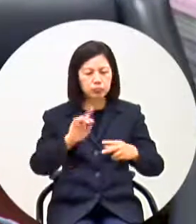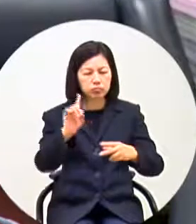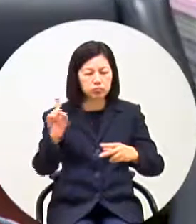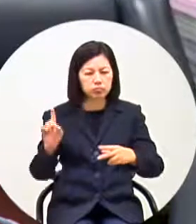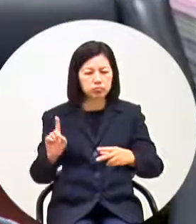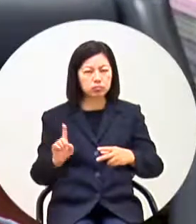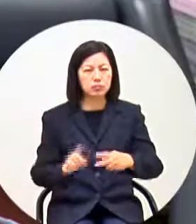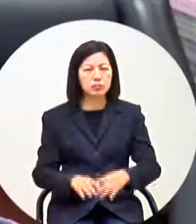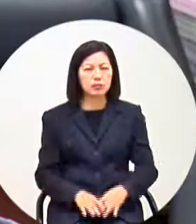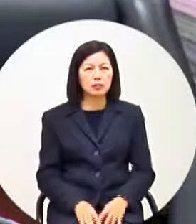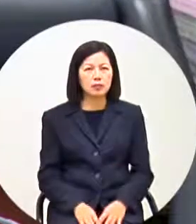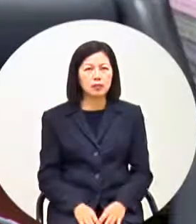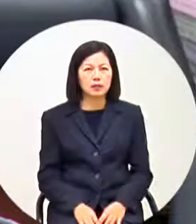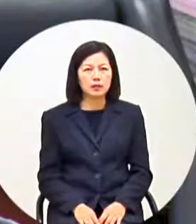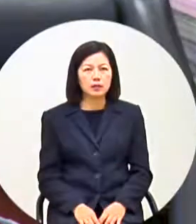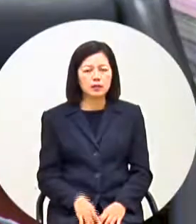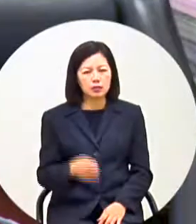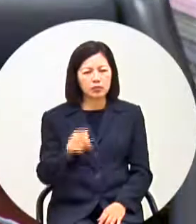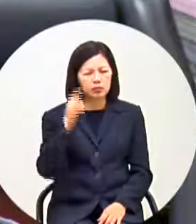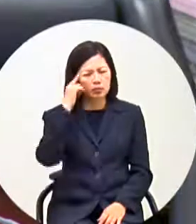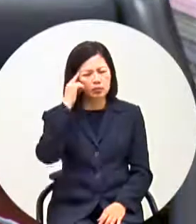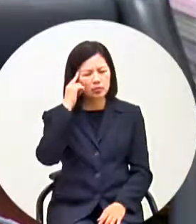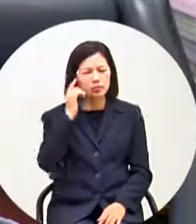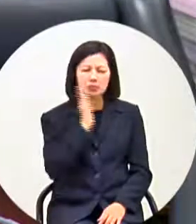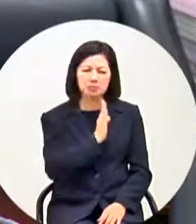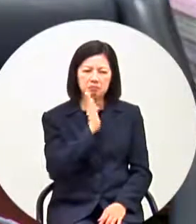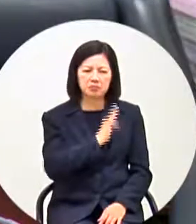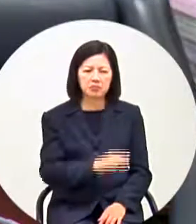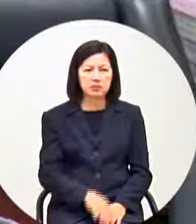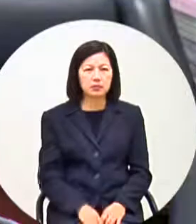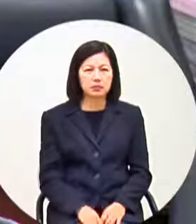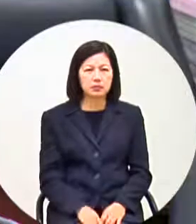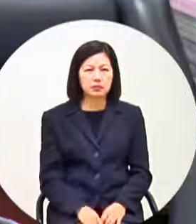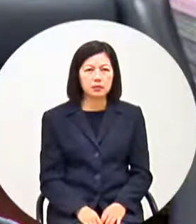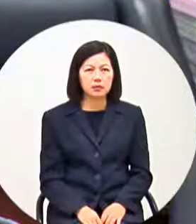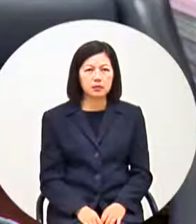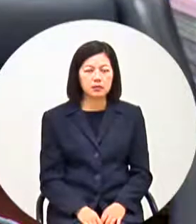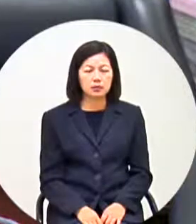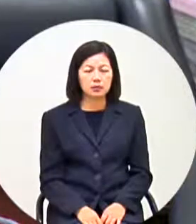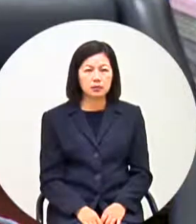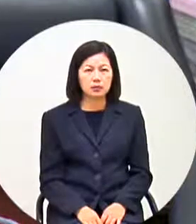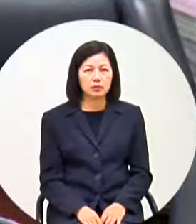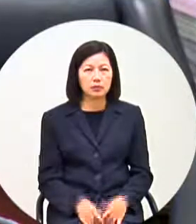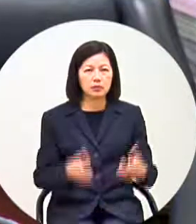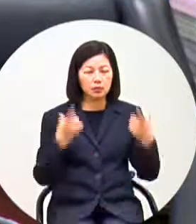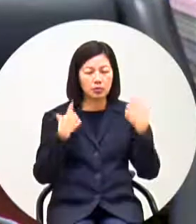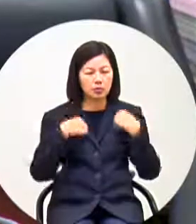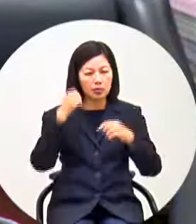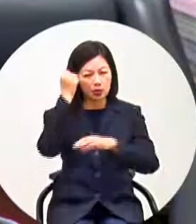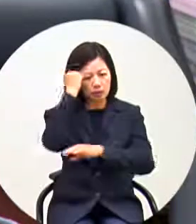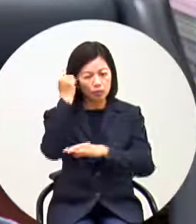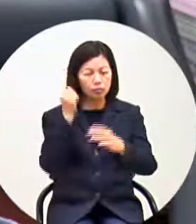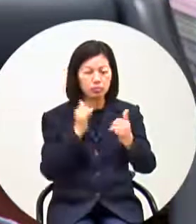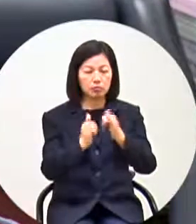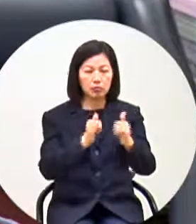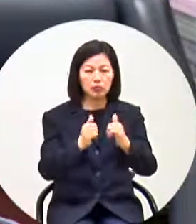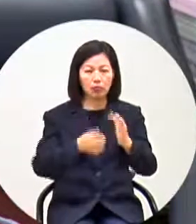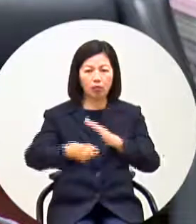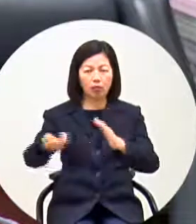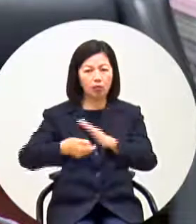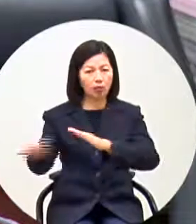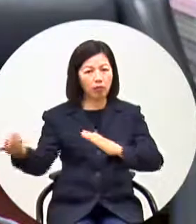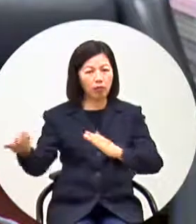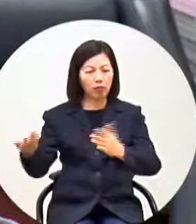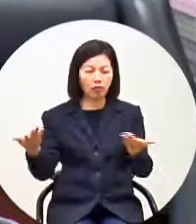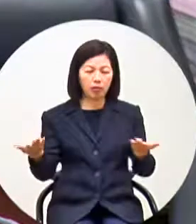多此一举呢，反而原住户都没在这里。那其实哦，建筑就是最重